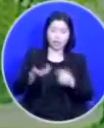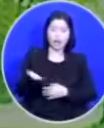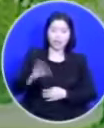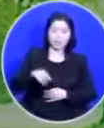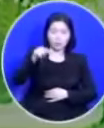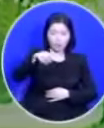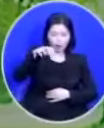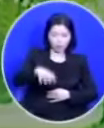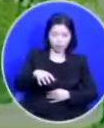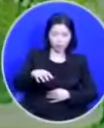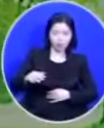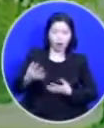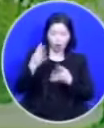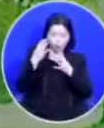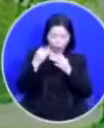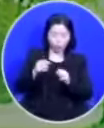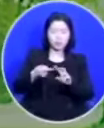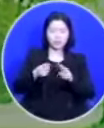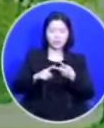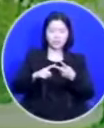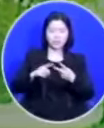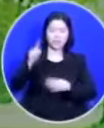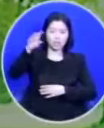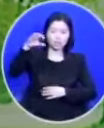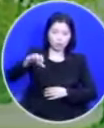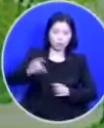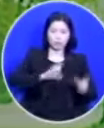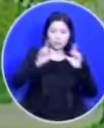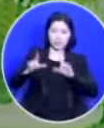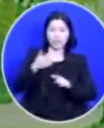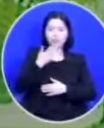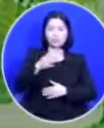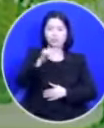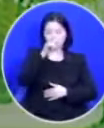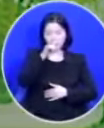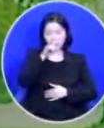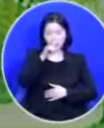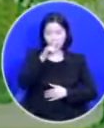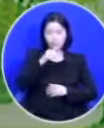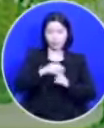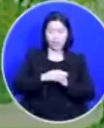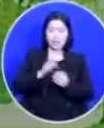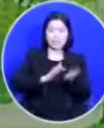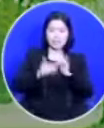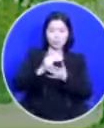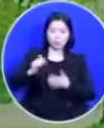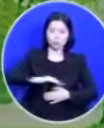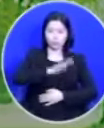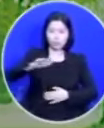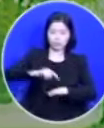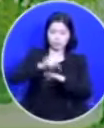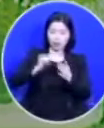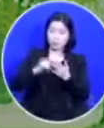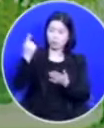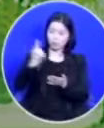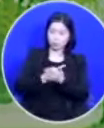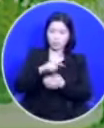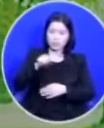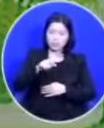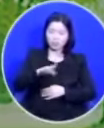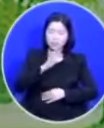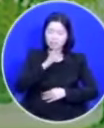얼마든지 우리는 천국의 삶을 살게 돼 있습니다 예수님 우리 마음에 오셨고 우리가 그것을 진짜